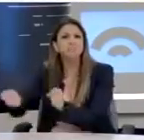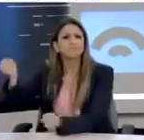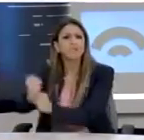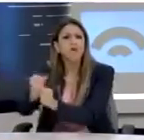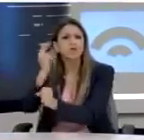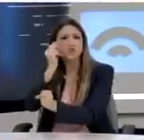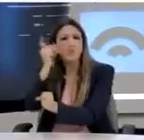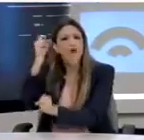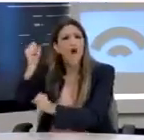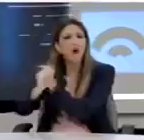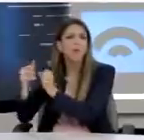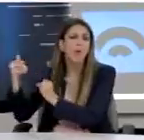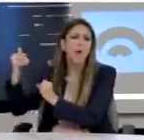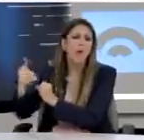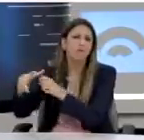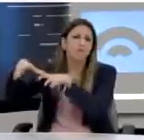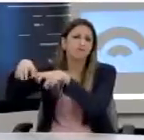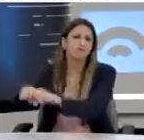Η αλήθεια επίσης είναι